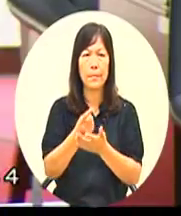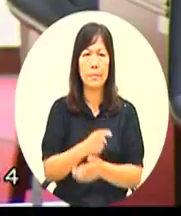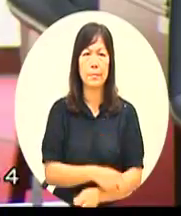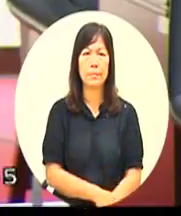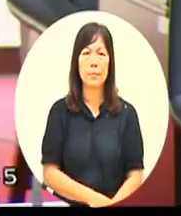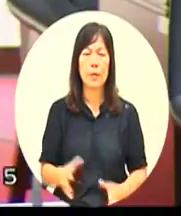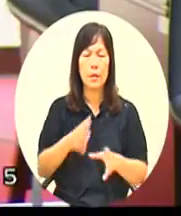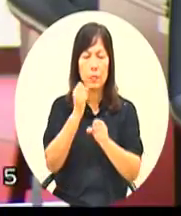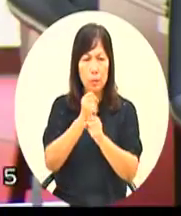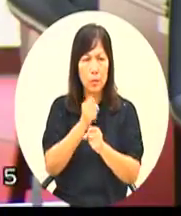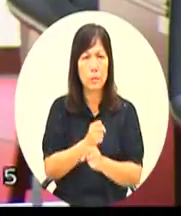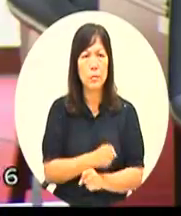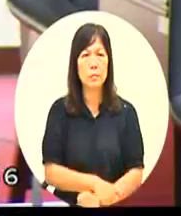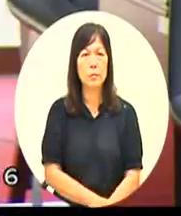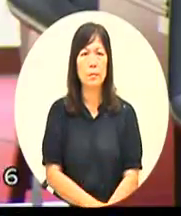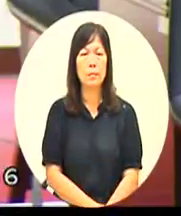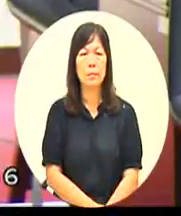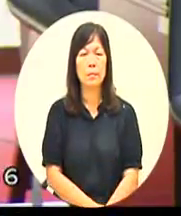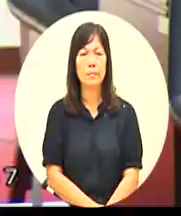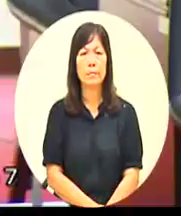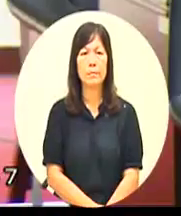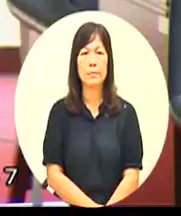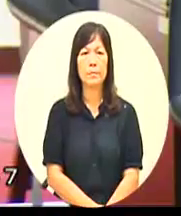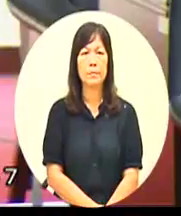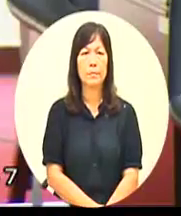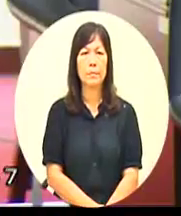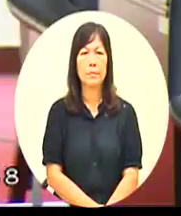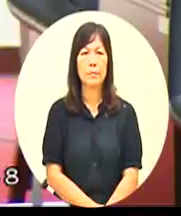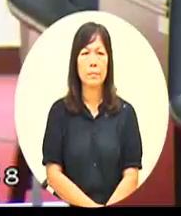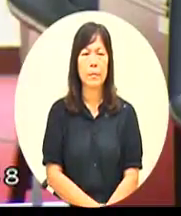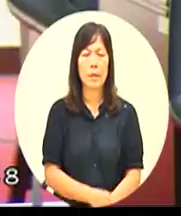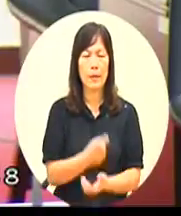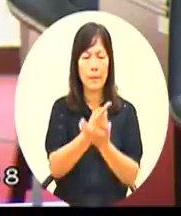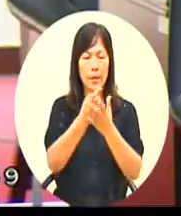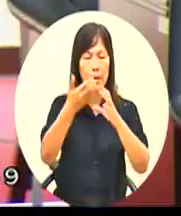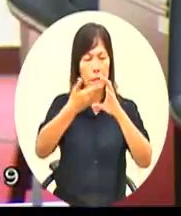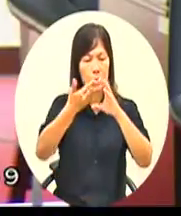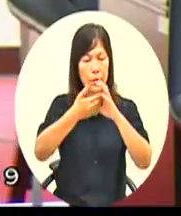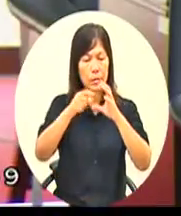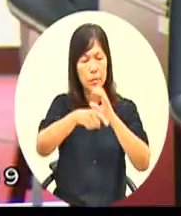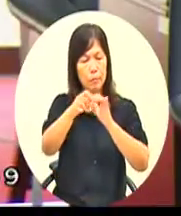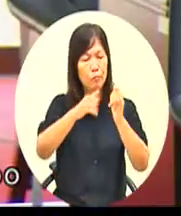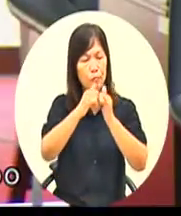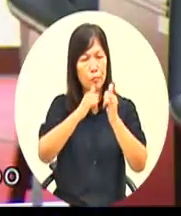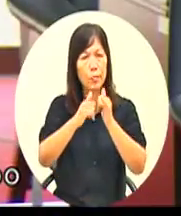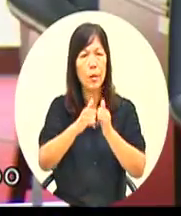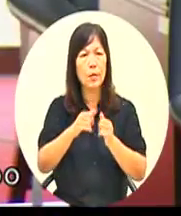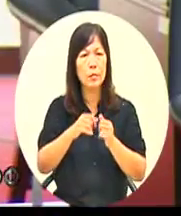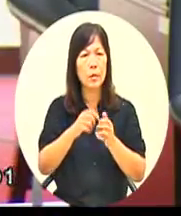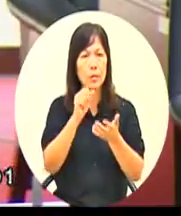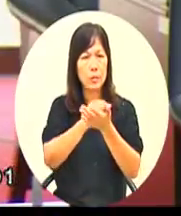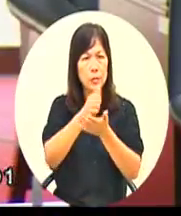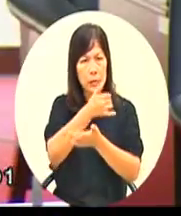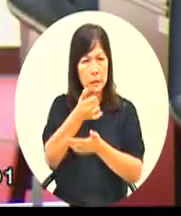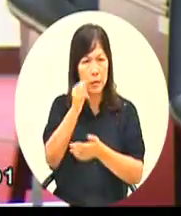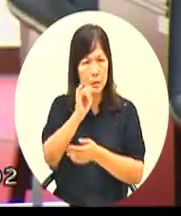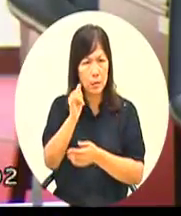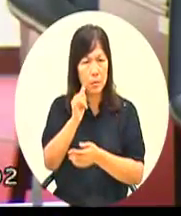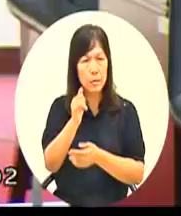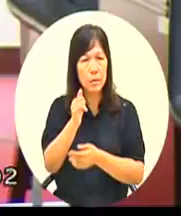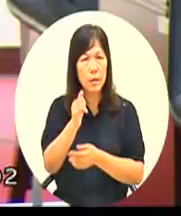各位同事，各位电视机前的乡亲，各位记者先生、小姐，大